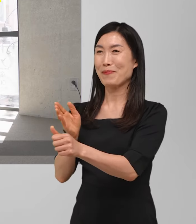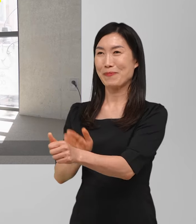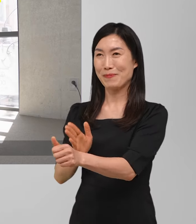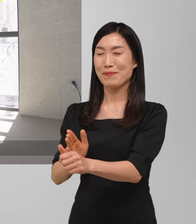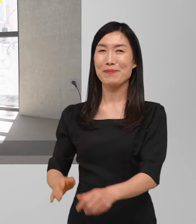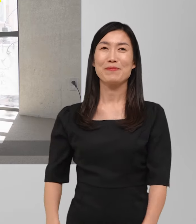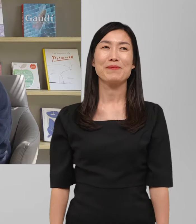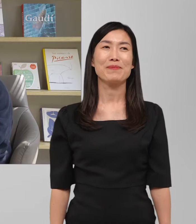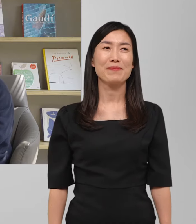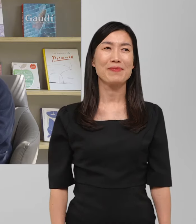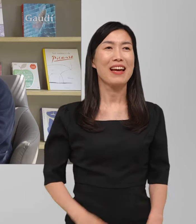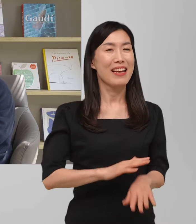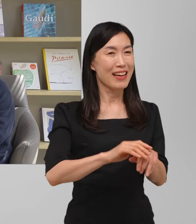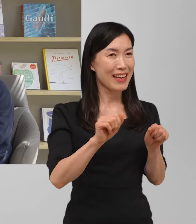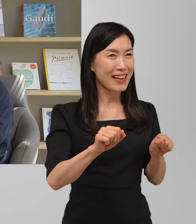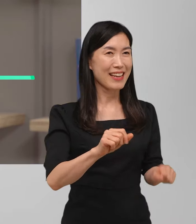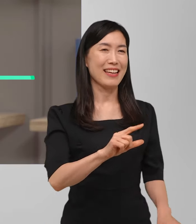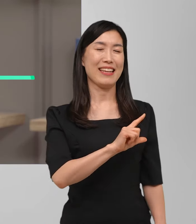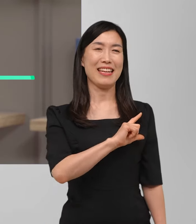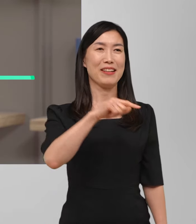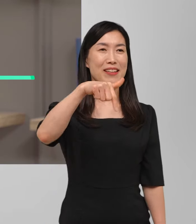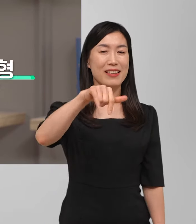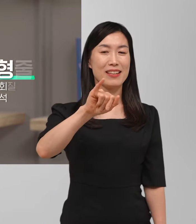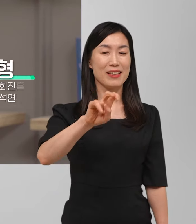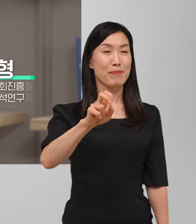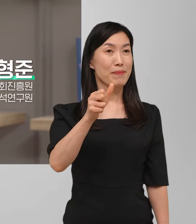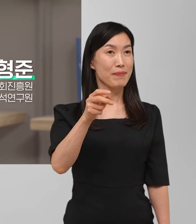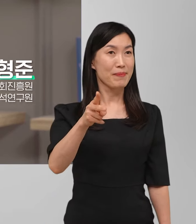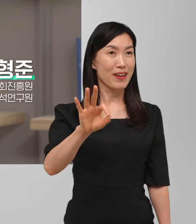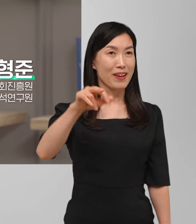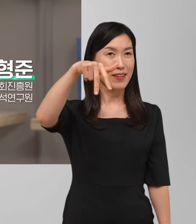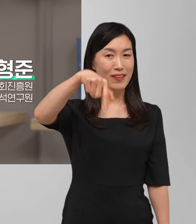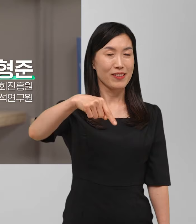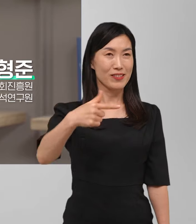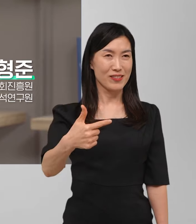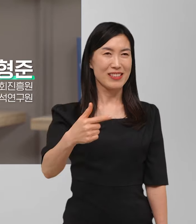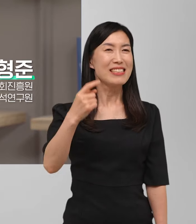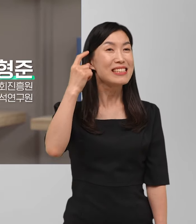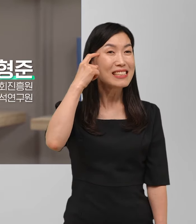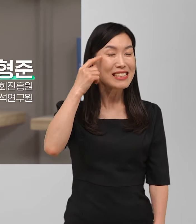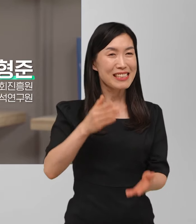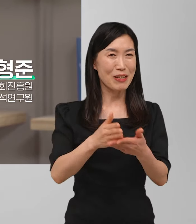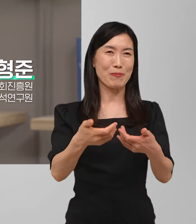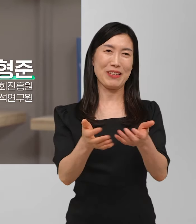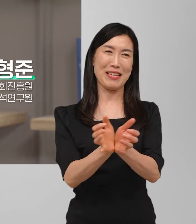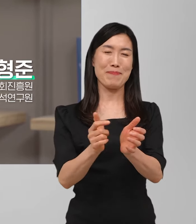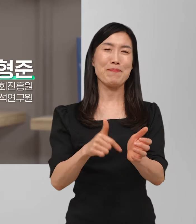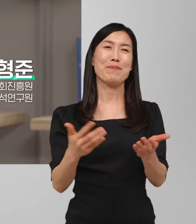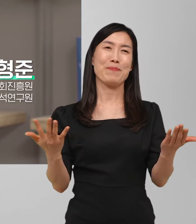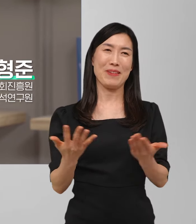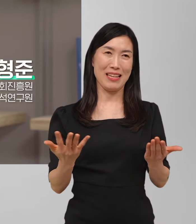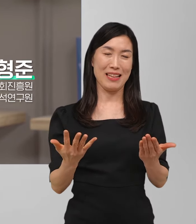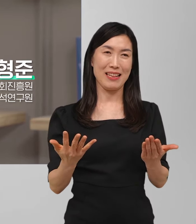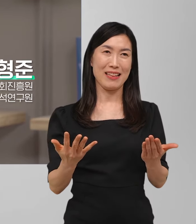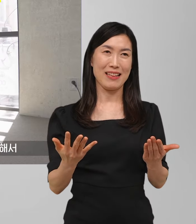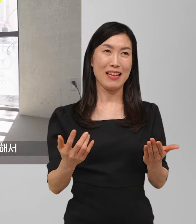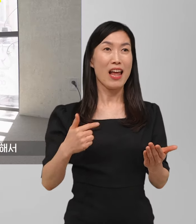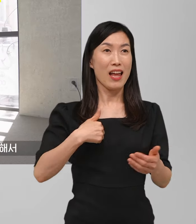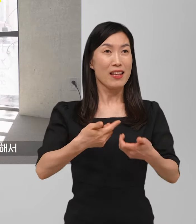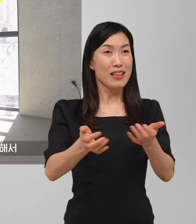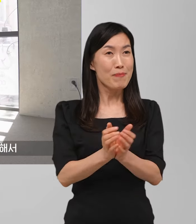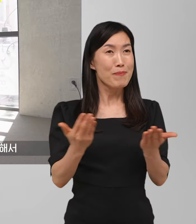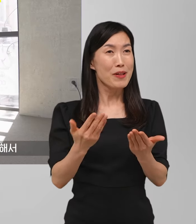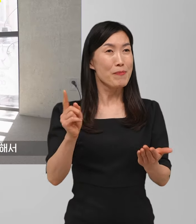자기소개 부탁드립니다. 네, 안녕하세요. 저는 한국지능정보사회진흥원의 지능화법제도팀에서 일하고 있는 김형준 수석입니다.